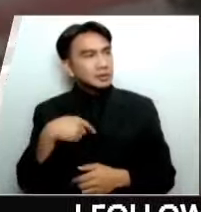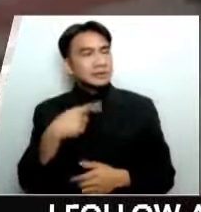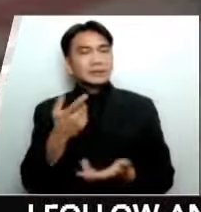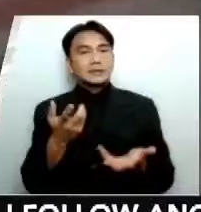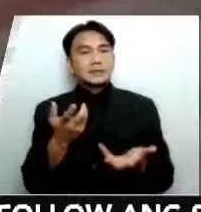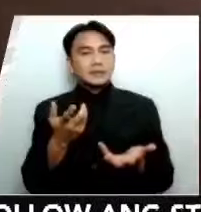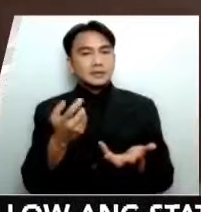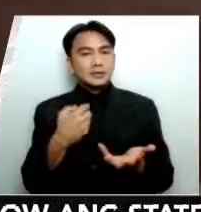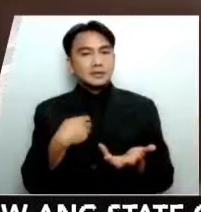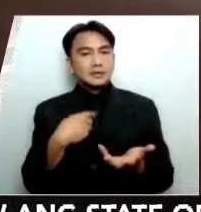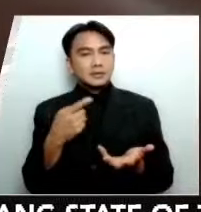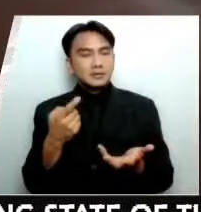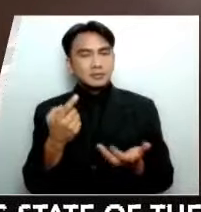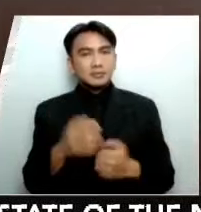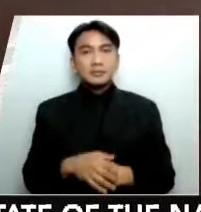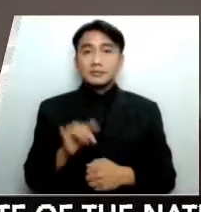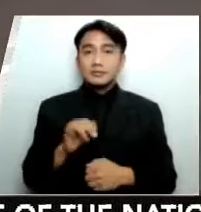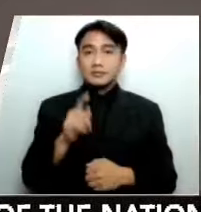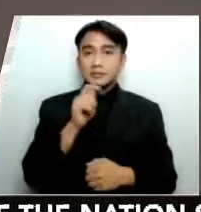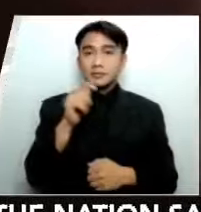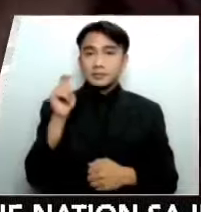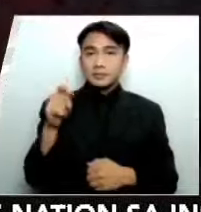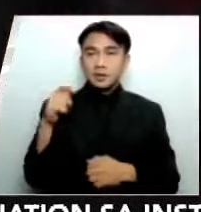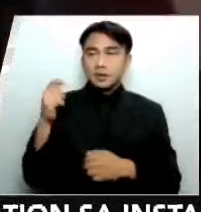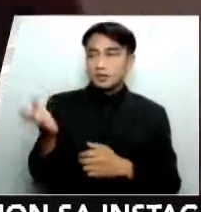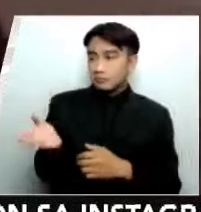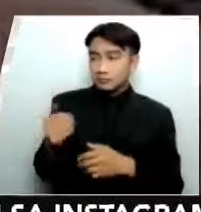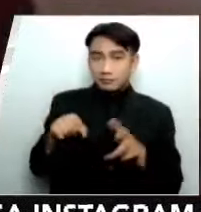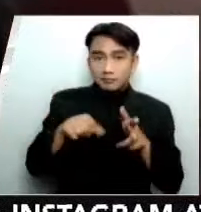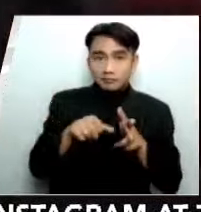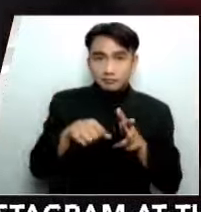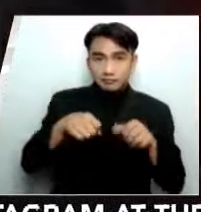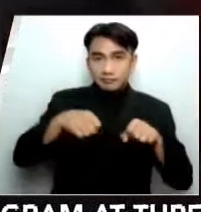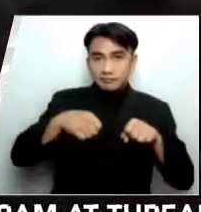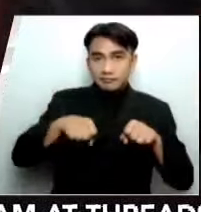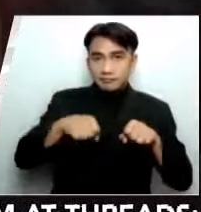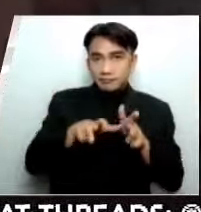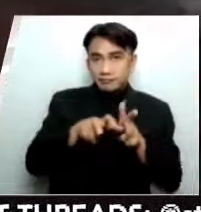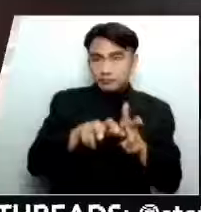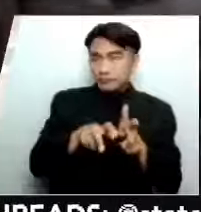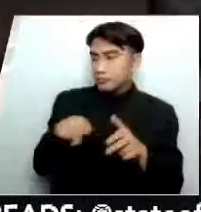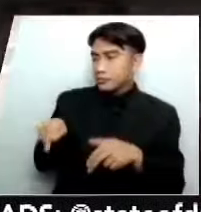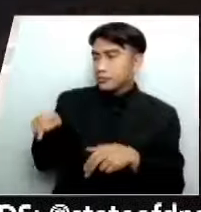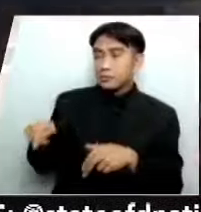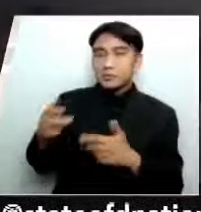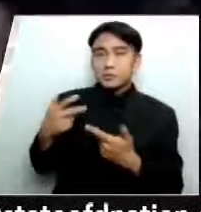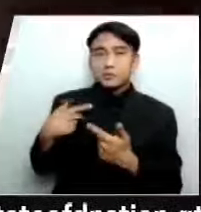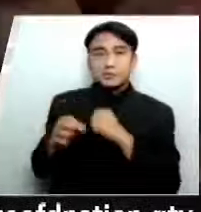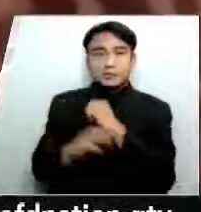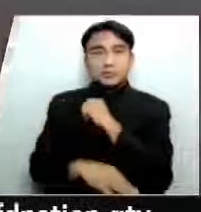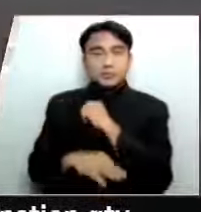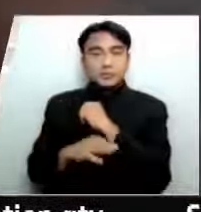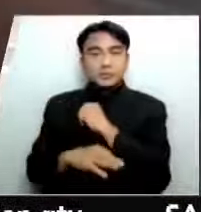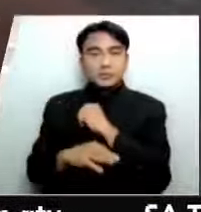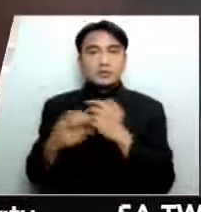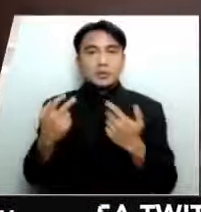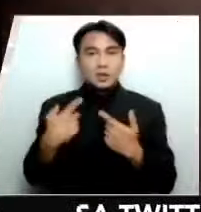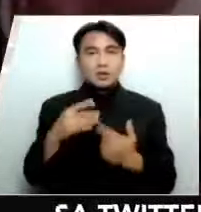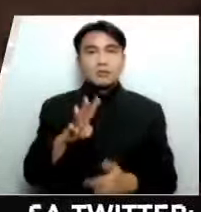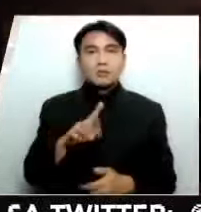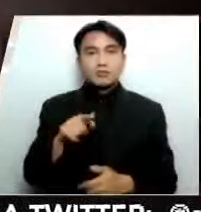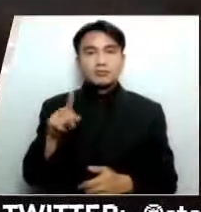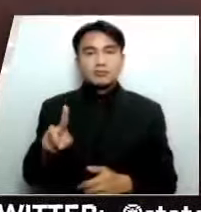Ang TikTok video na ito ng paniningil ng isang tricycle driver sa naisakay niyang turista sa Maynila, umabot na sa 4.1 million views.